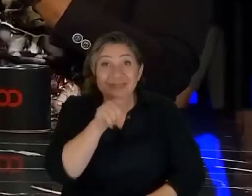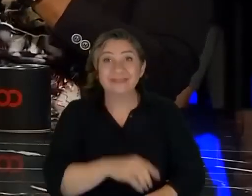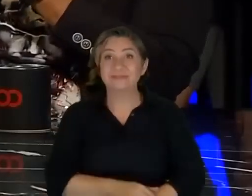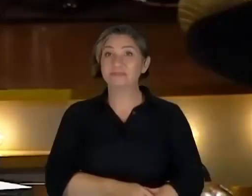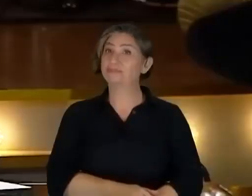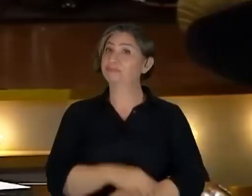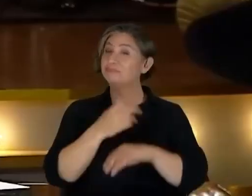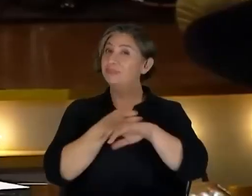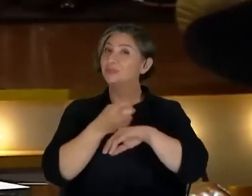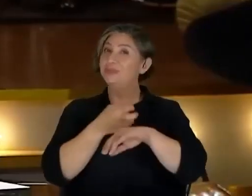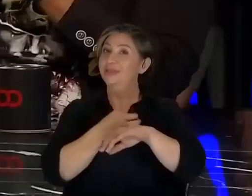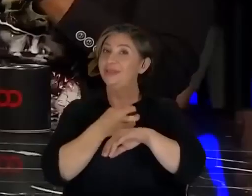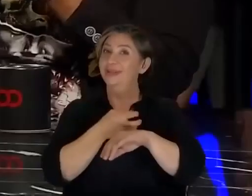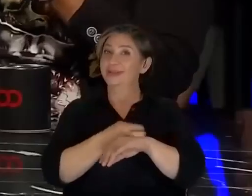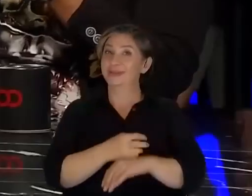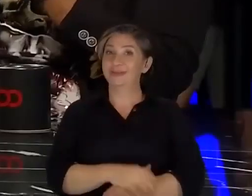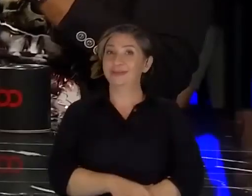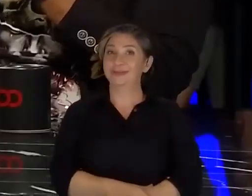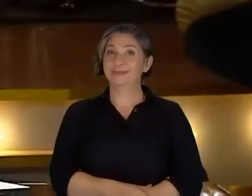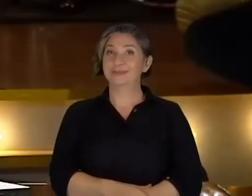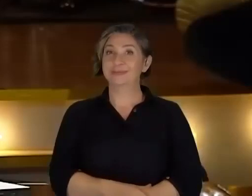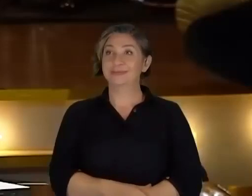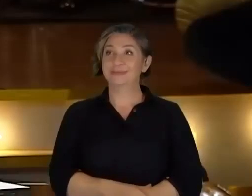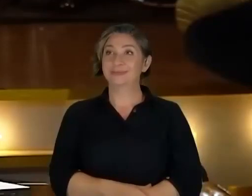41 olamaz. Ciddi misin?